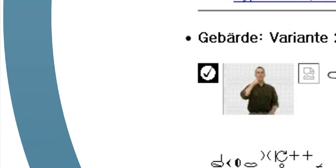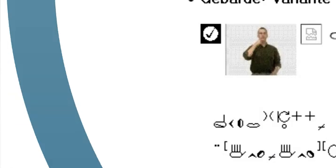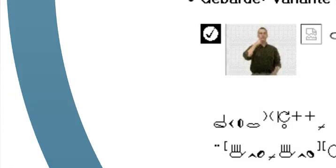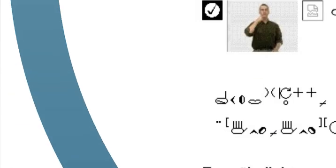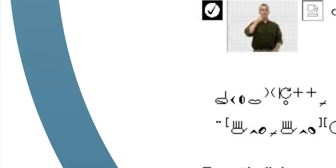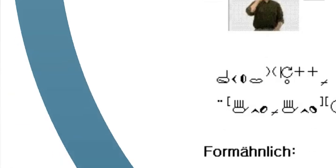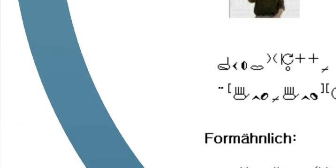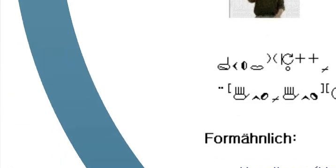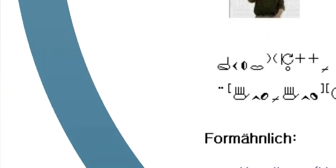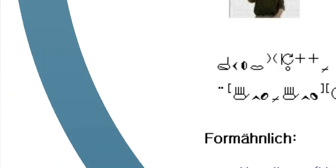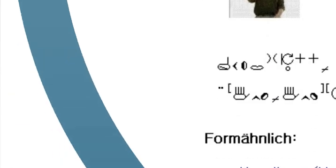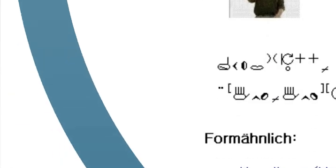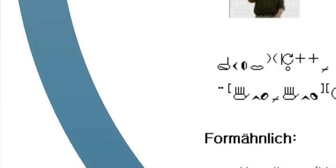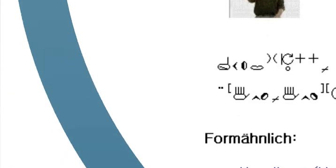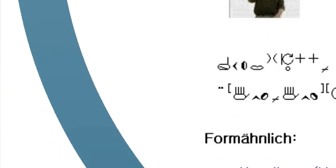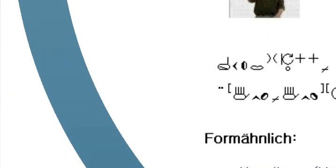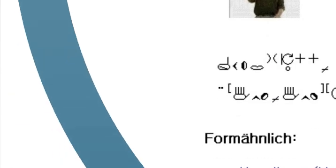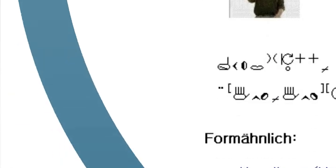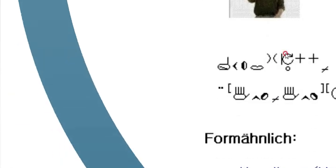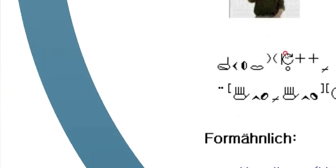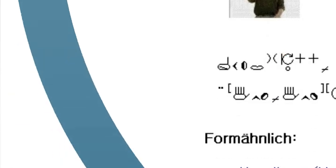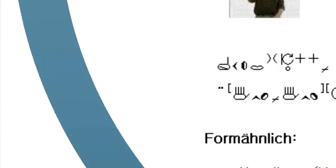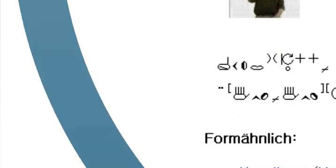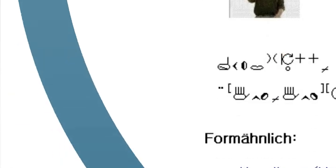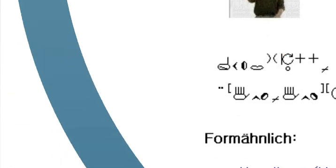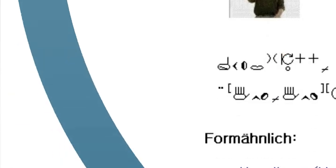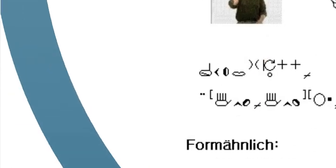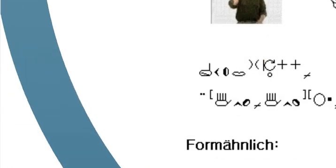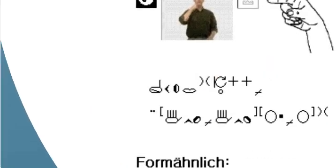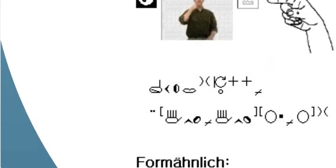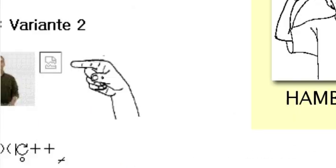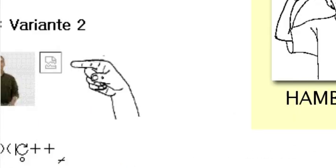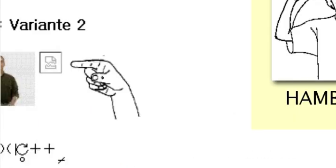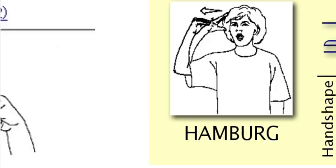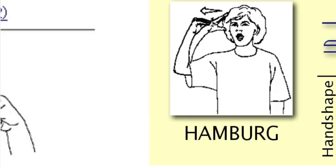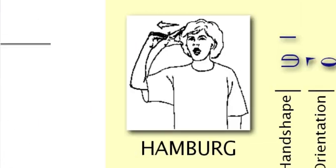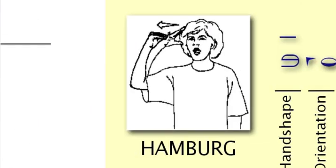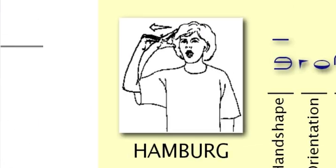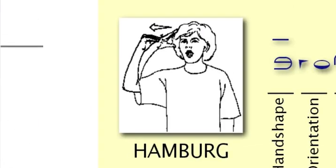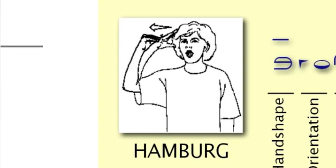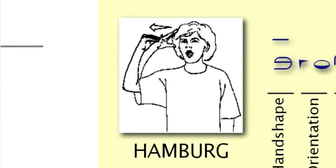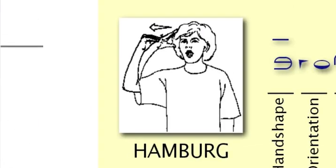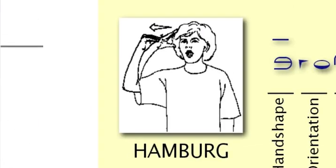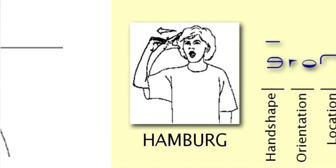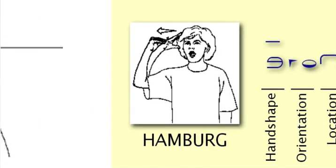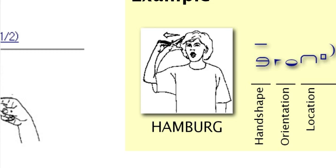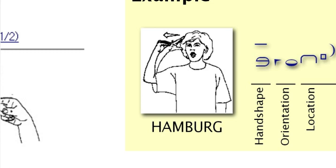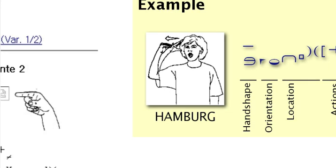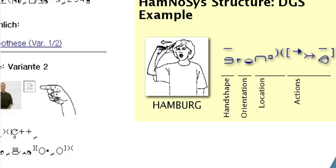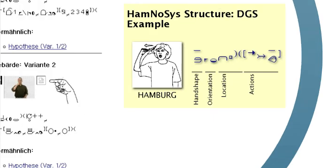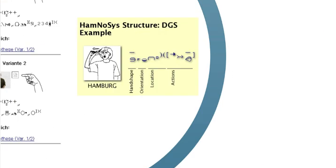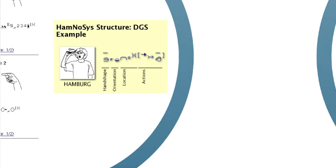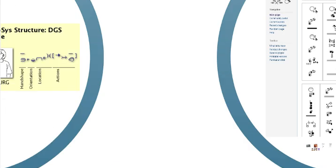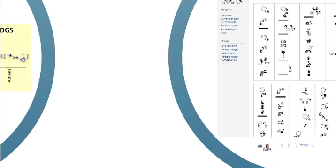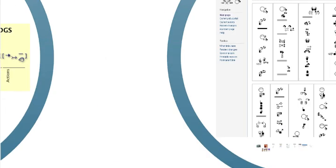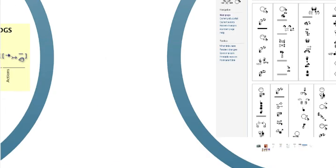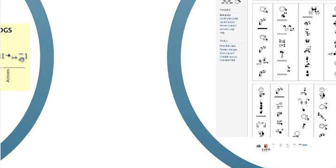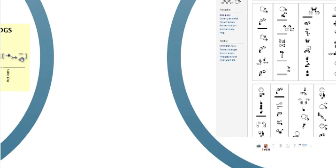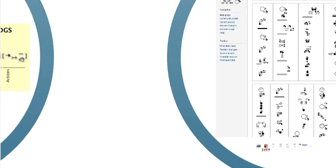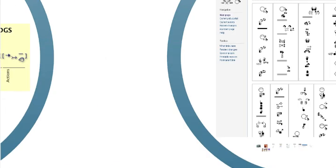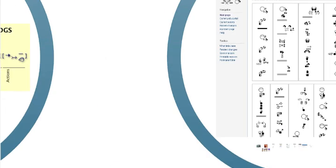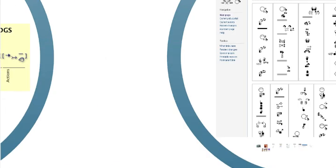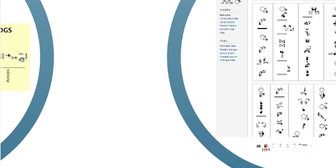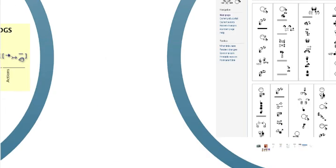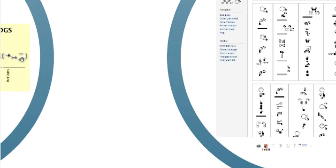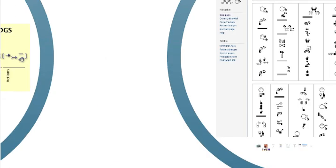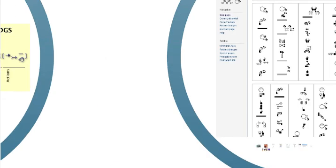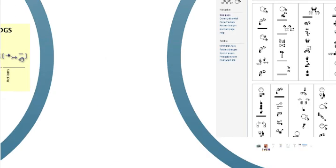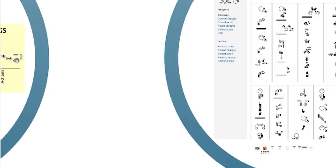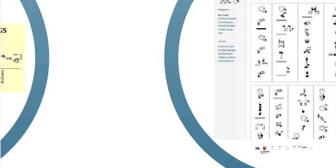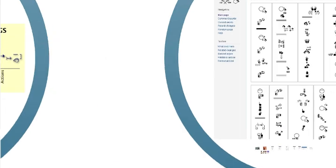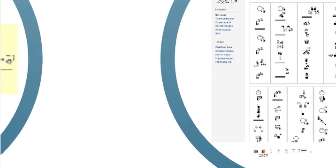예가 이거고요. 예, 이것도 그렇고요. 요 규칙에 따라 이제 기록을 한